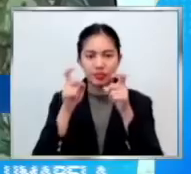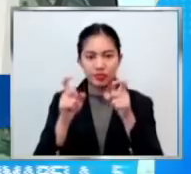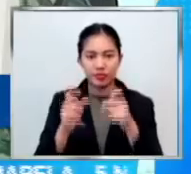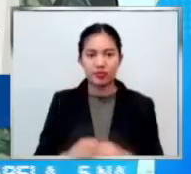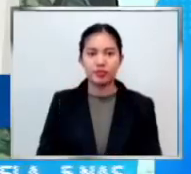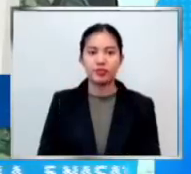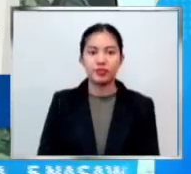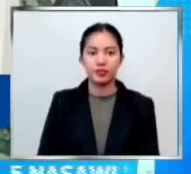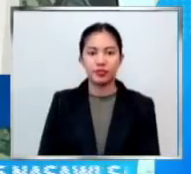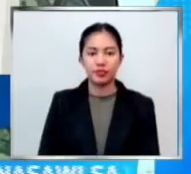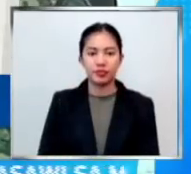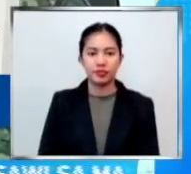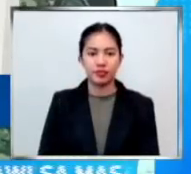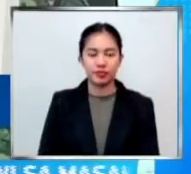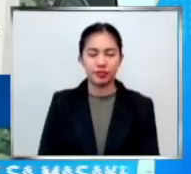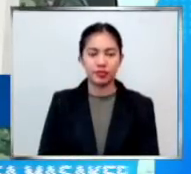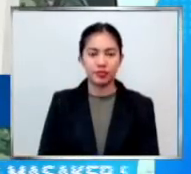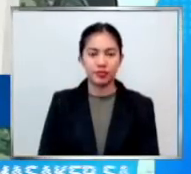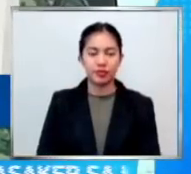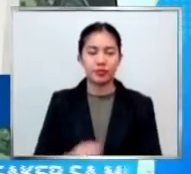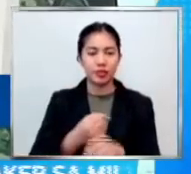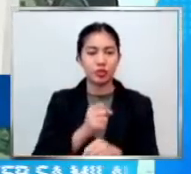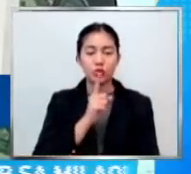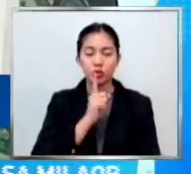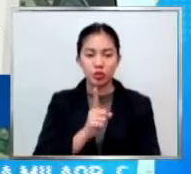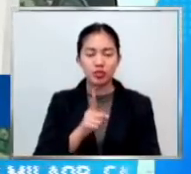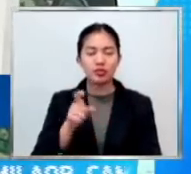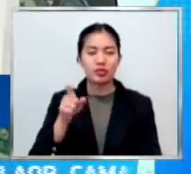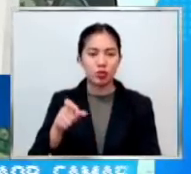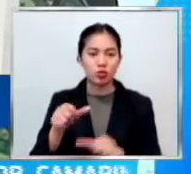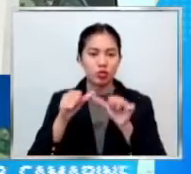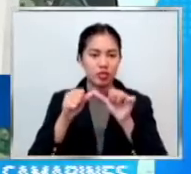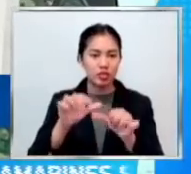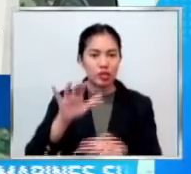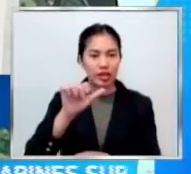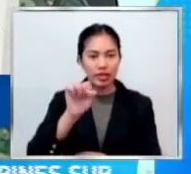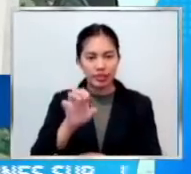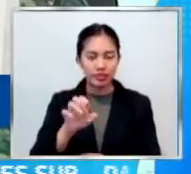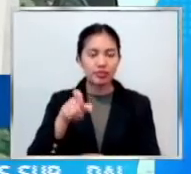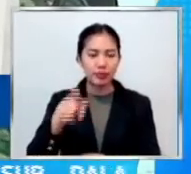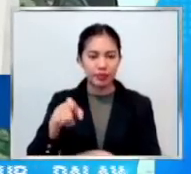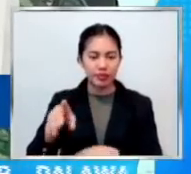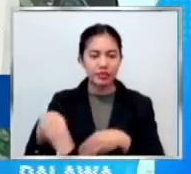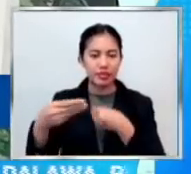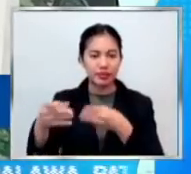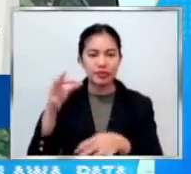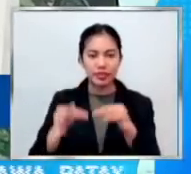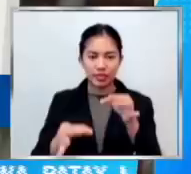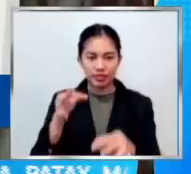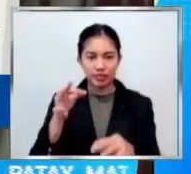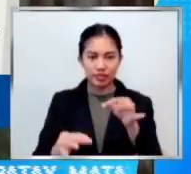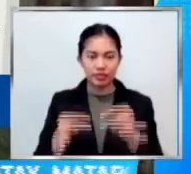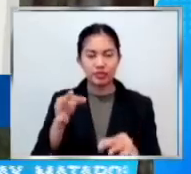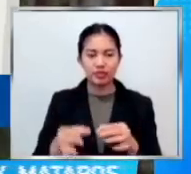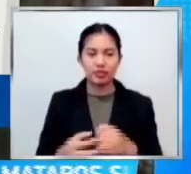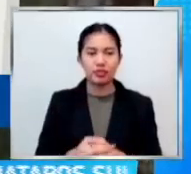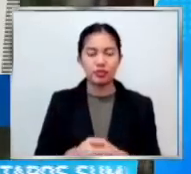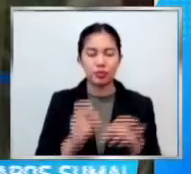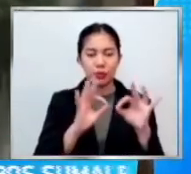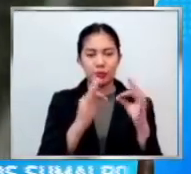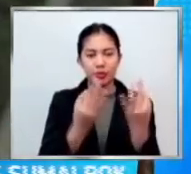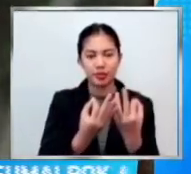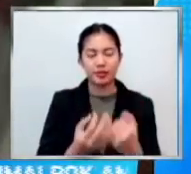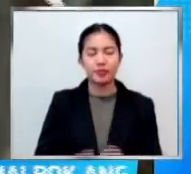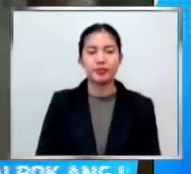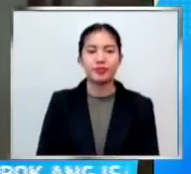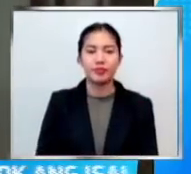Inassure po sa kanila na hindi po namin titigilan ang kasong nito hanggat hindi po nabibigyan ng katarungan ng pagkamatay ng kamag-anak nila. Ako si Jessica